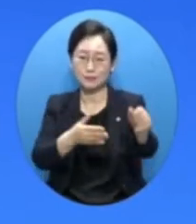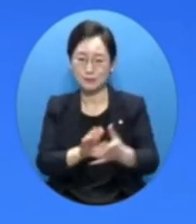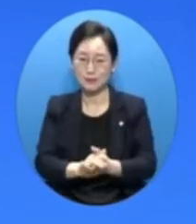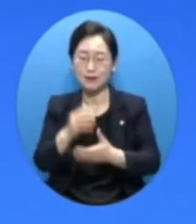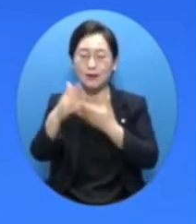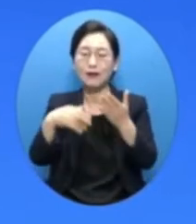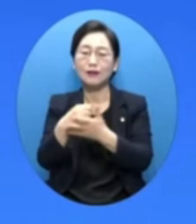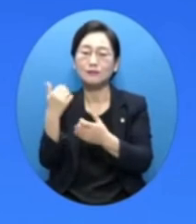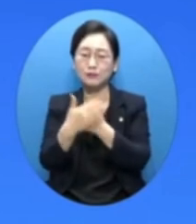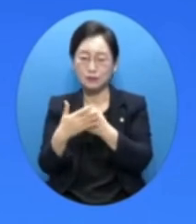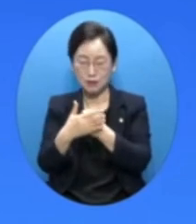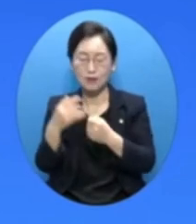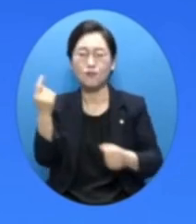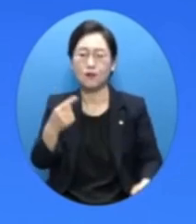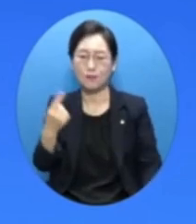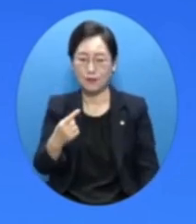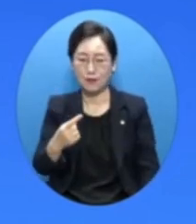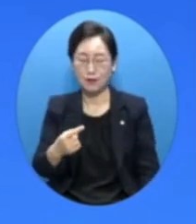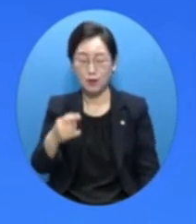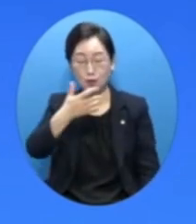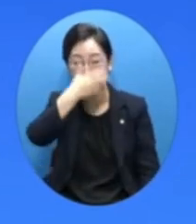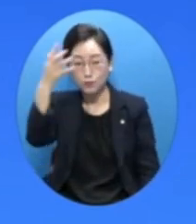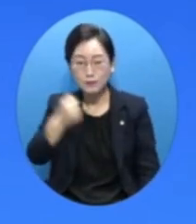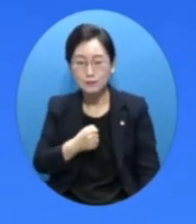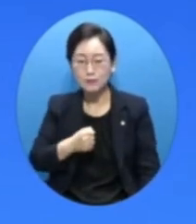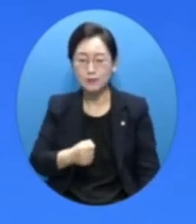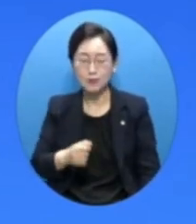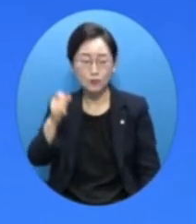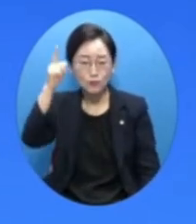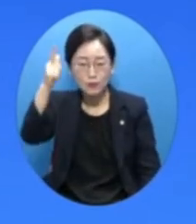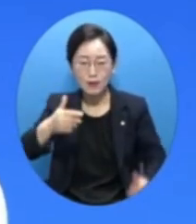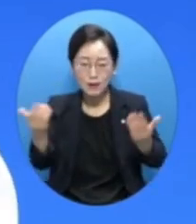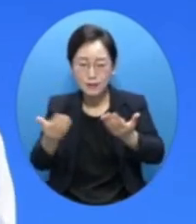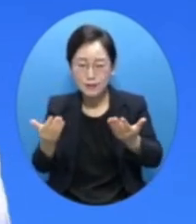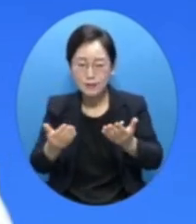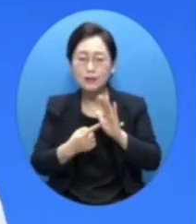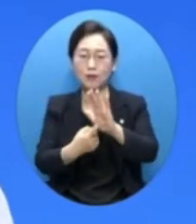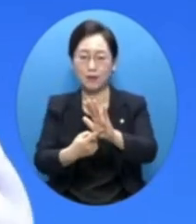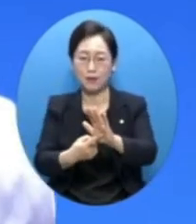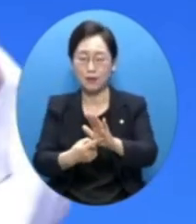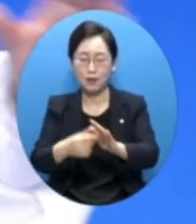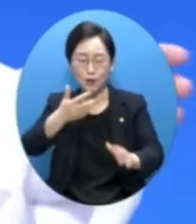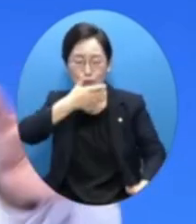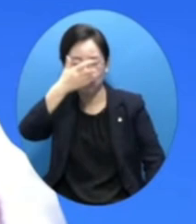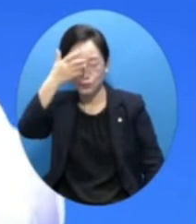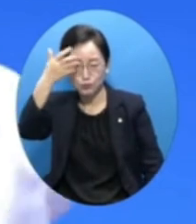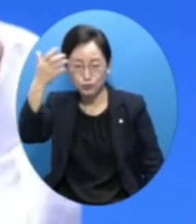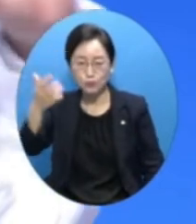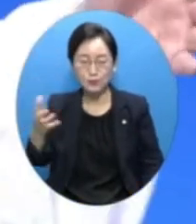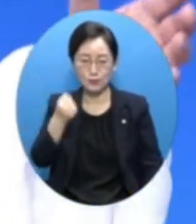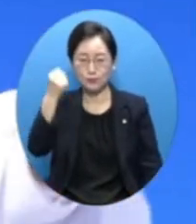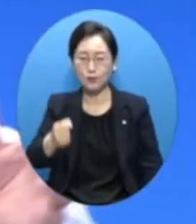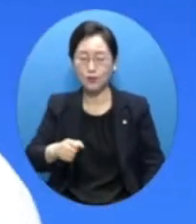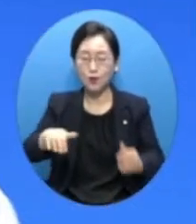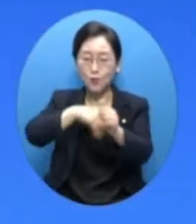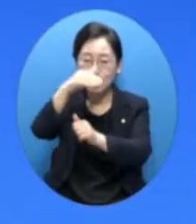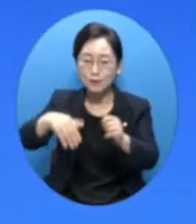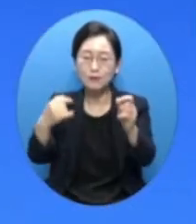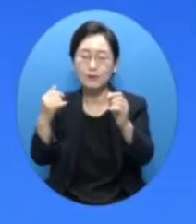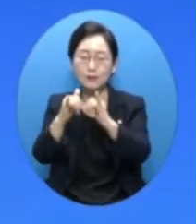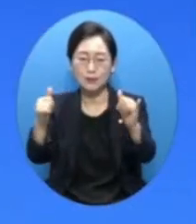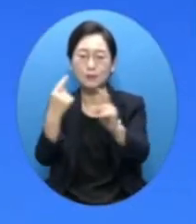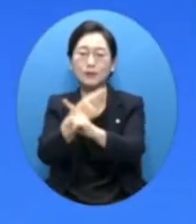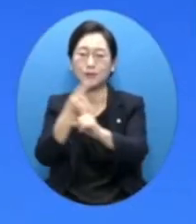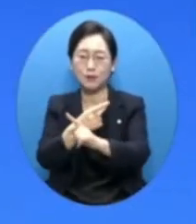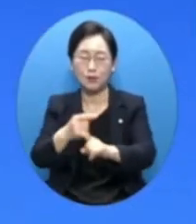하나님의 은혜가 임하는 것입니다. 꿈을 가는 그 순간 위대한 역사가 내 마음부터 시작되고 나의 꿈꾼 것이 우리 삶을 변화시키고 환경을 변화시켜서